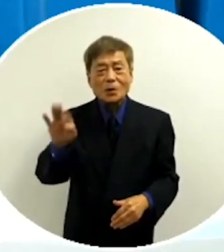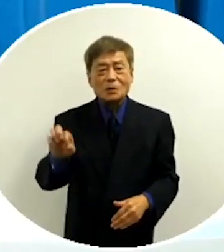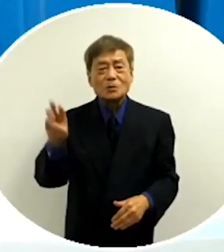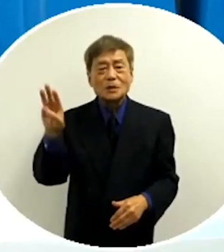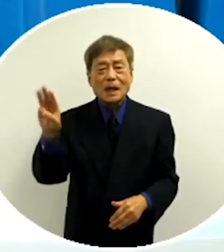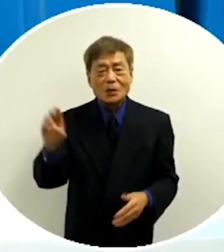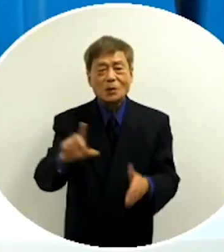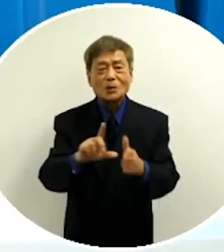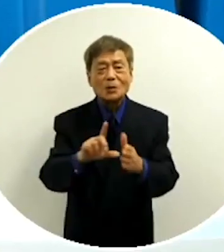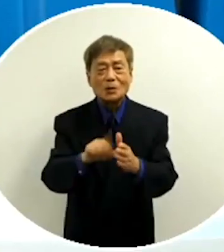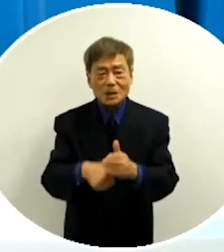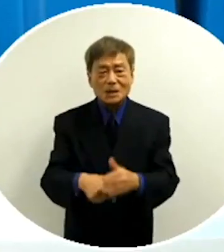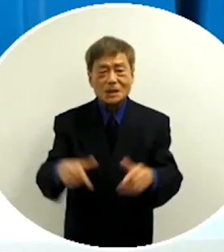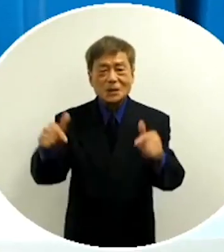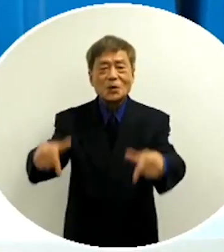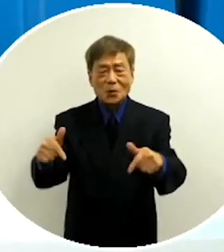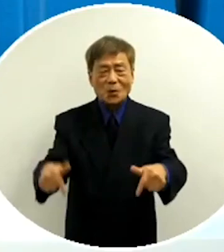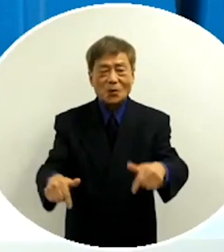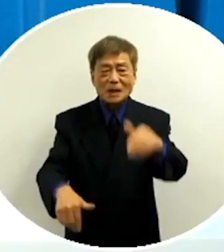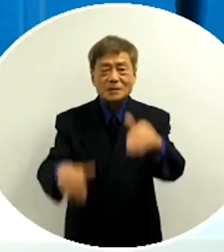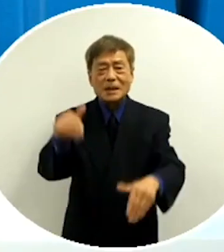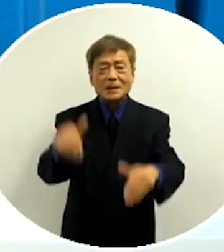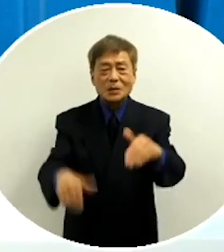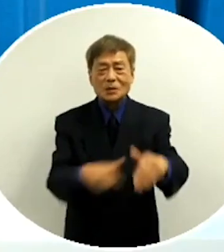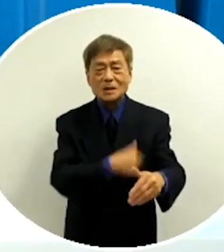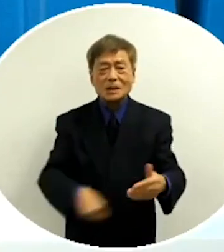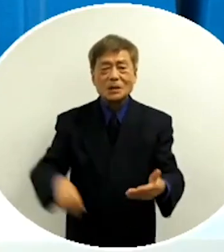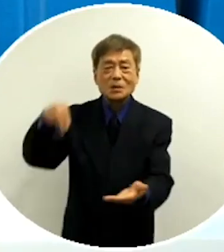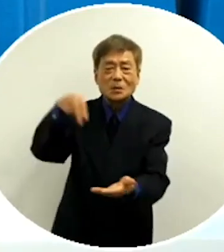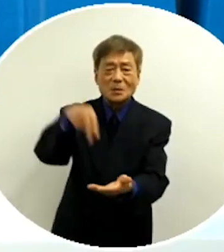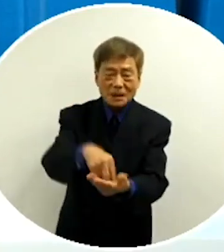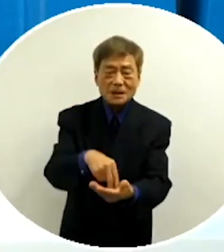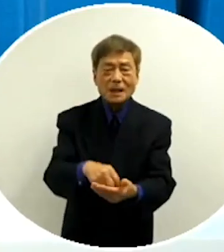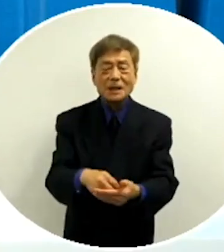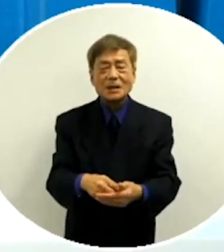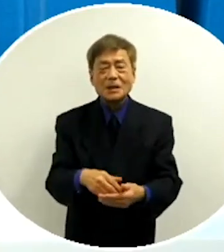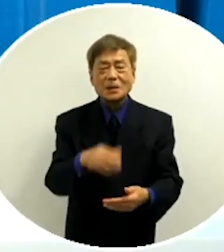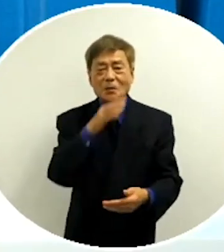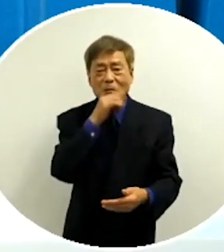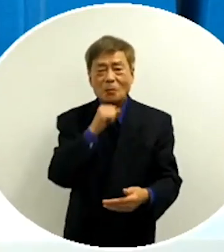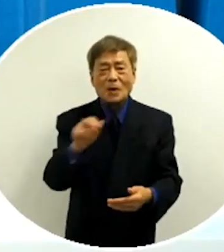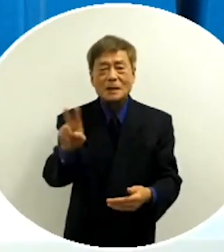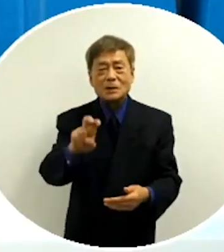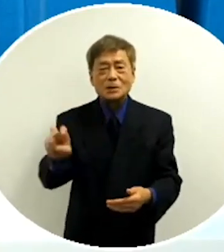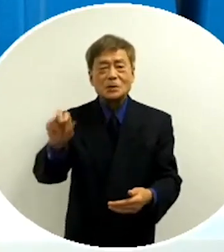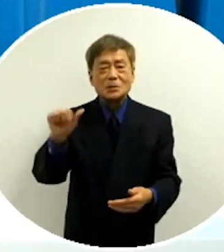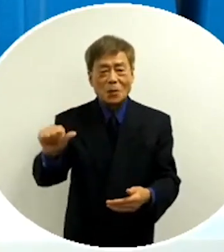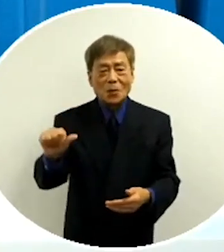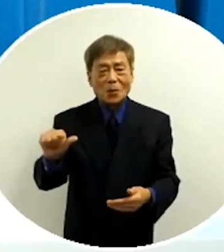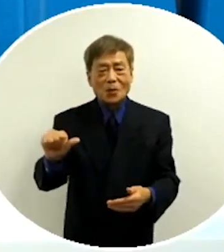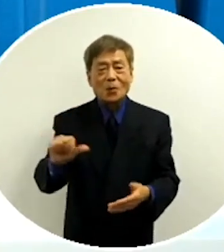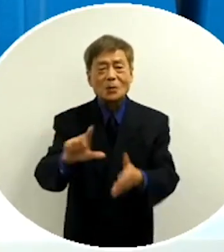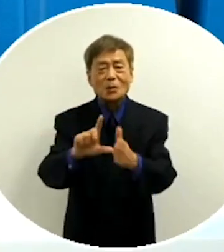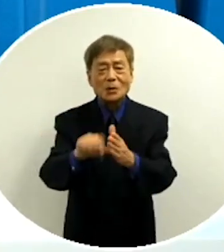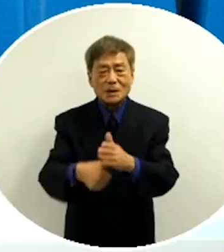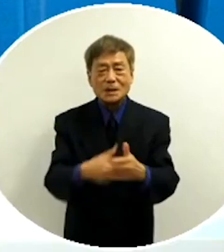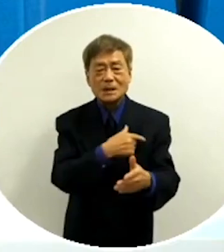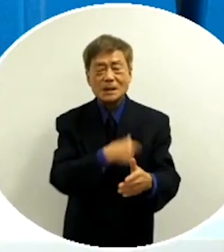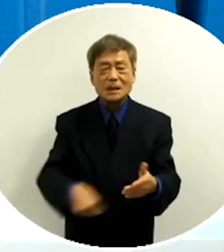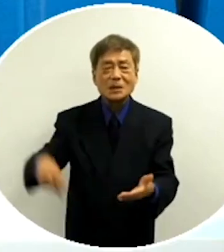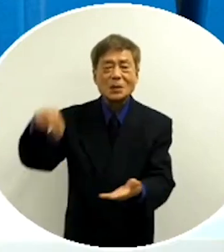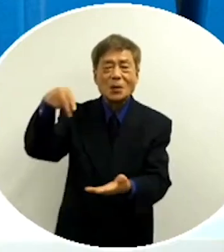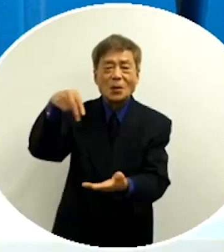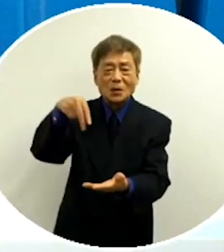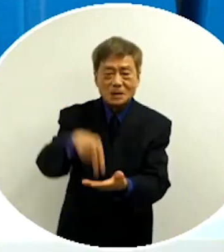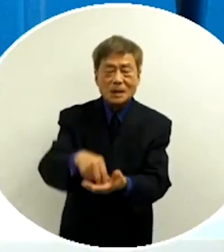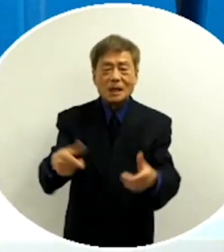ので大学から京都に通って25歳のと金利こうしたのでいわゆる地盤看板鞄な力を国会議員にならせて